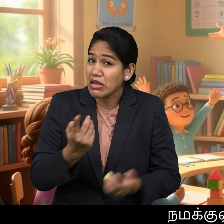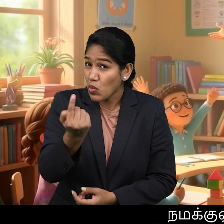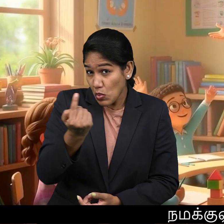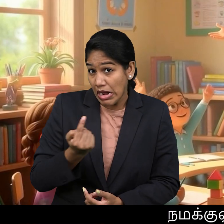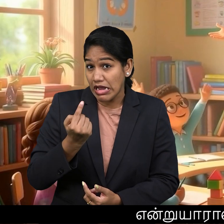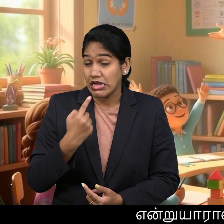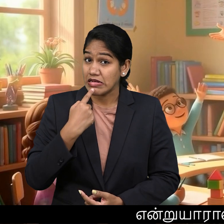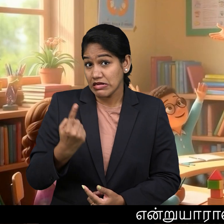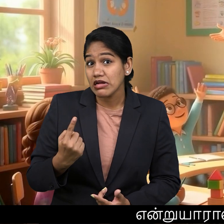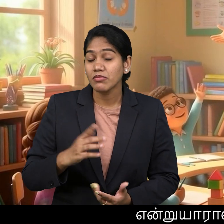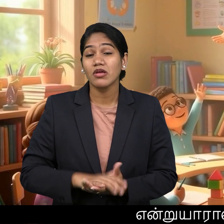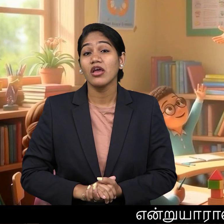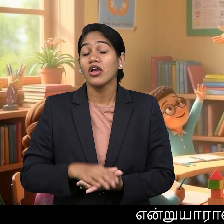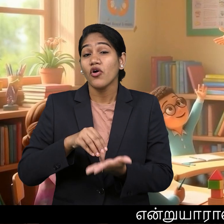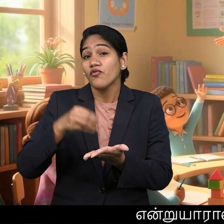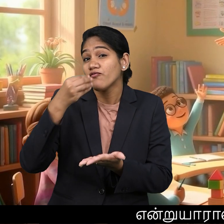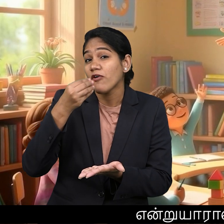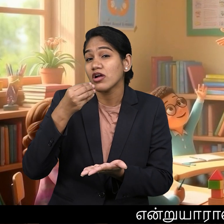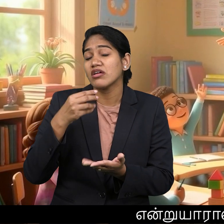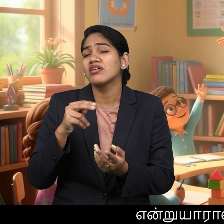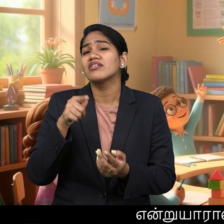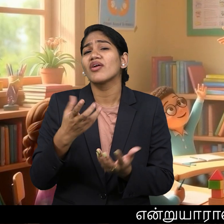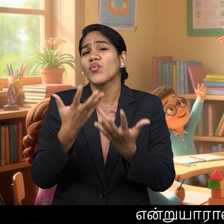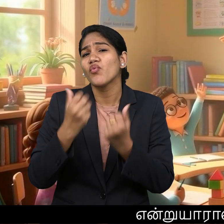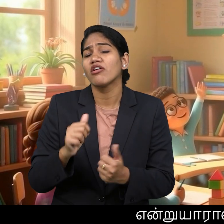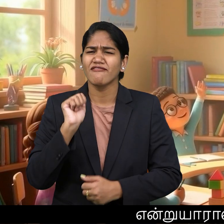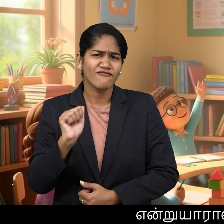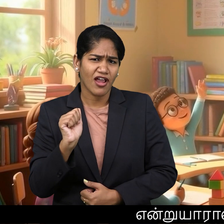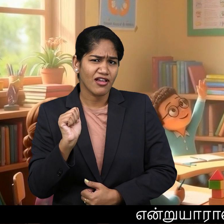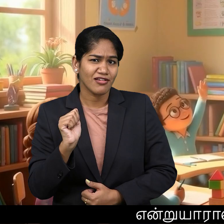நமக்கு ஏன் உணவு தேவை என்று யாராவது சொல்ல முடியுமா?